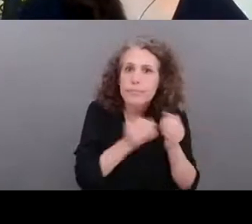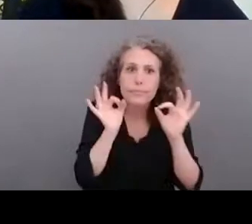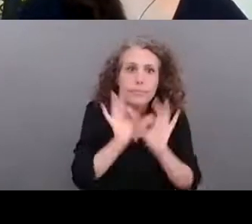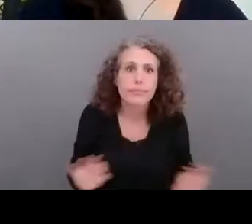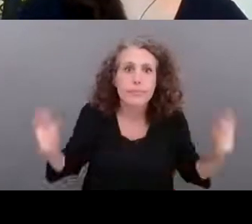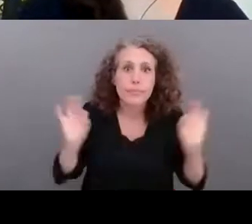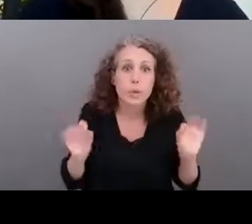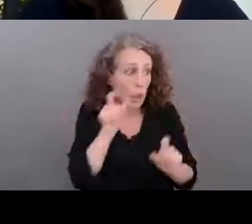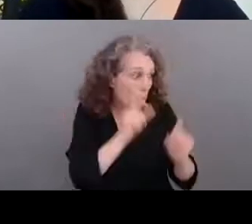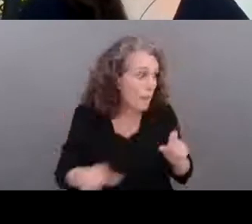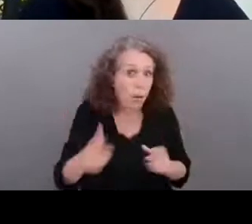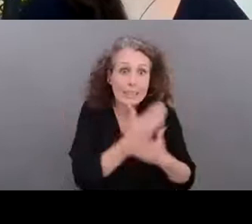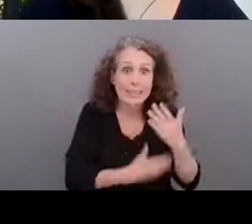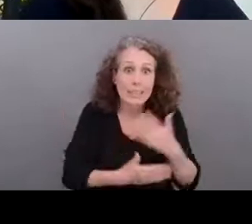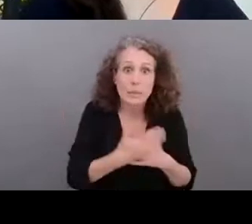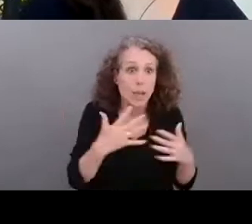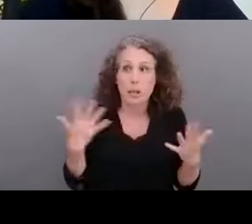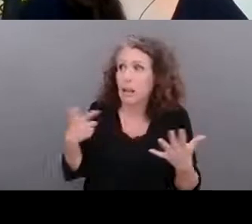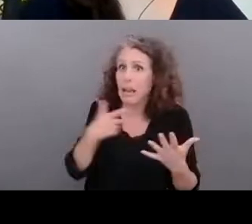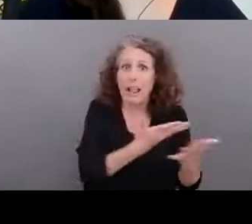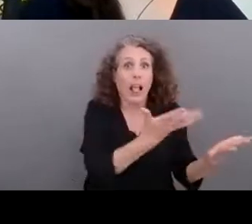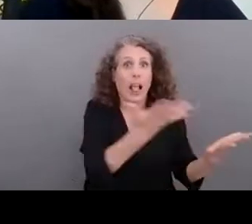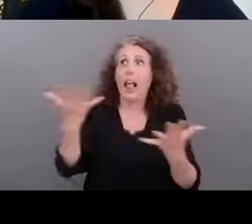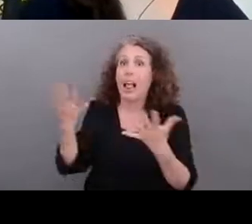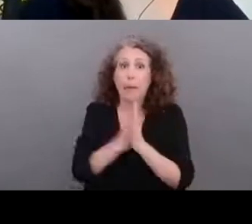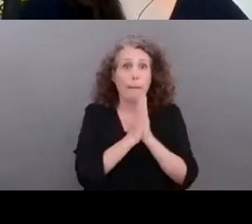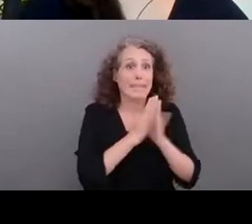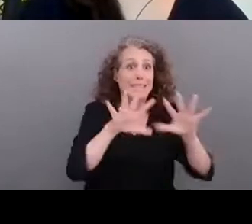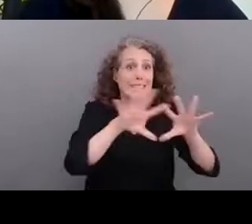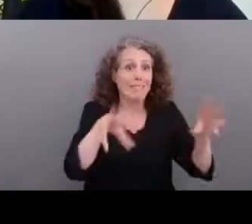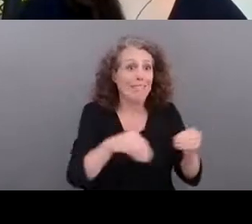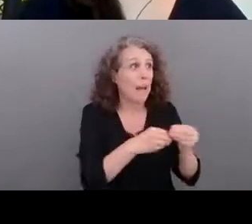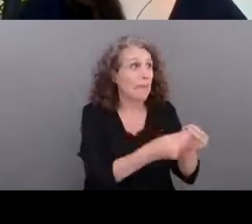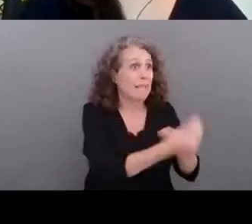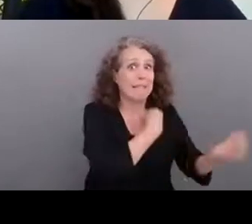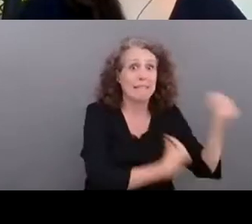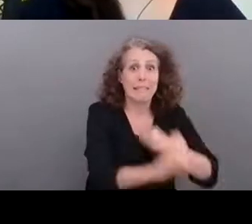dans des situations intenables et elles dépendent entièrement de leur famille.